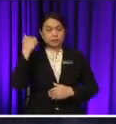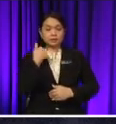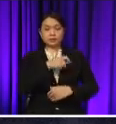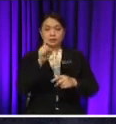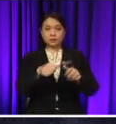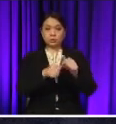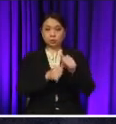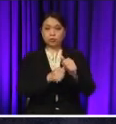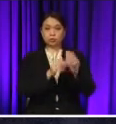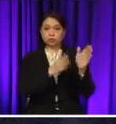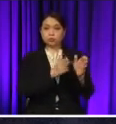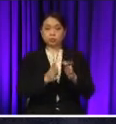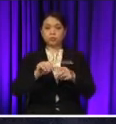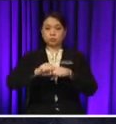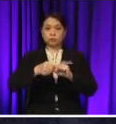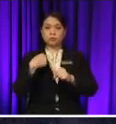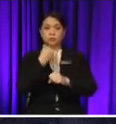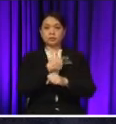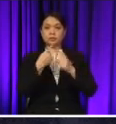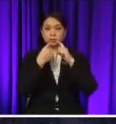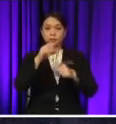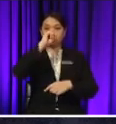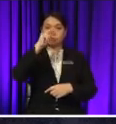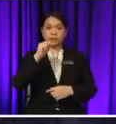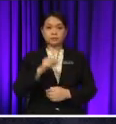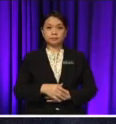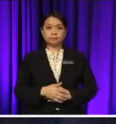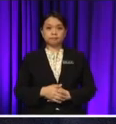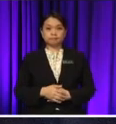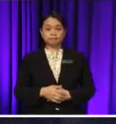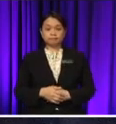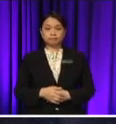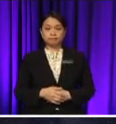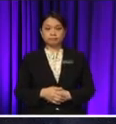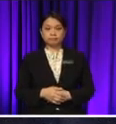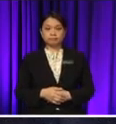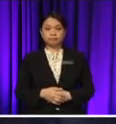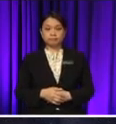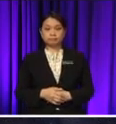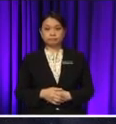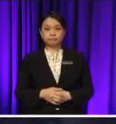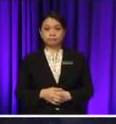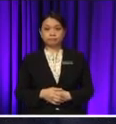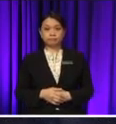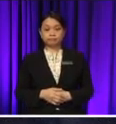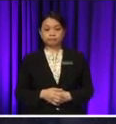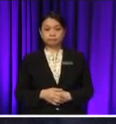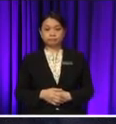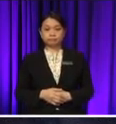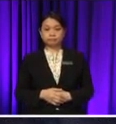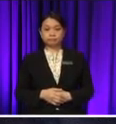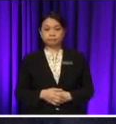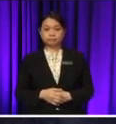dapat membantu kita untuk jawab soal dan yang seterusnya itu dapat bantu kita